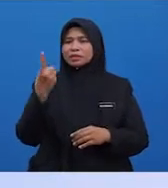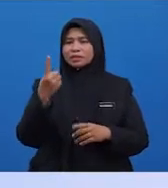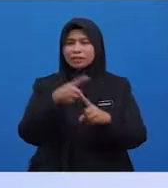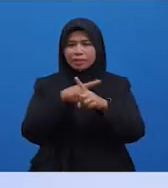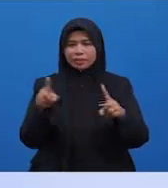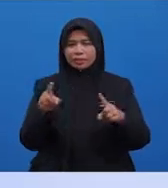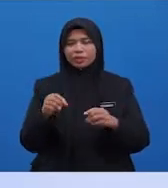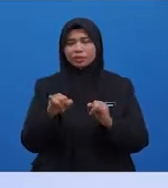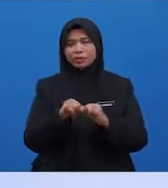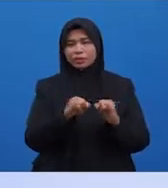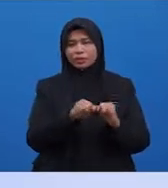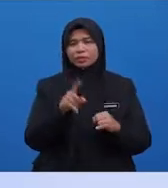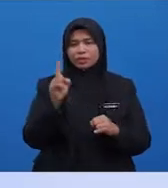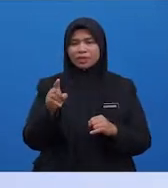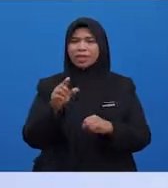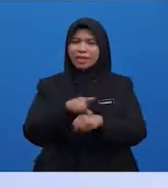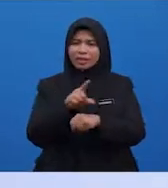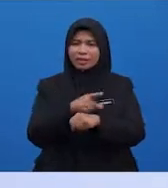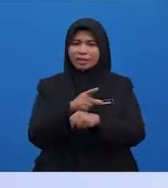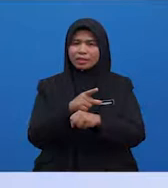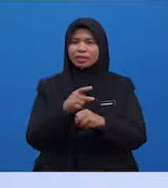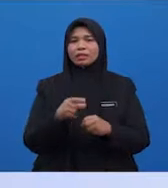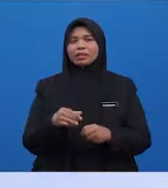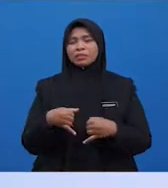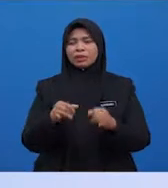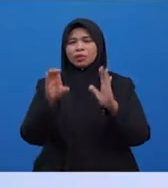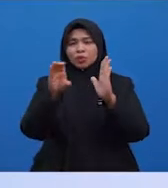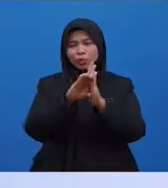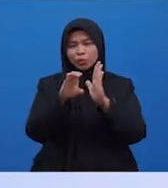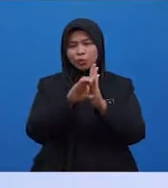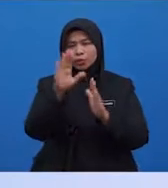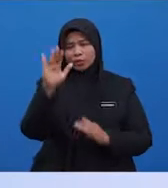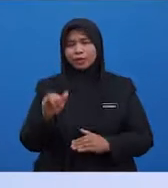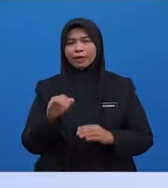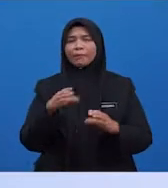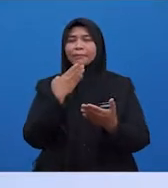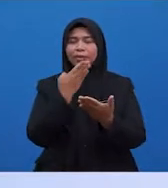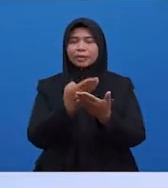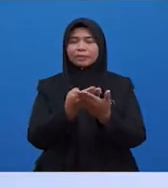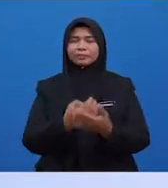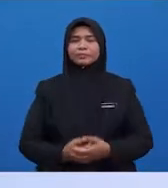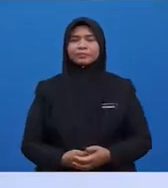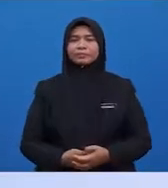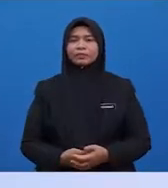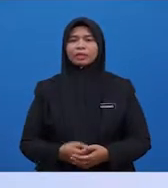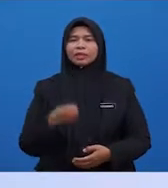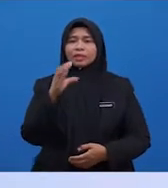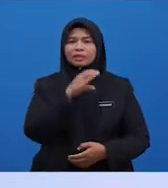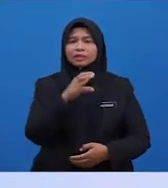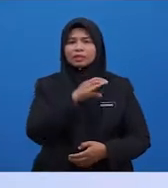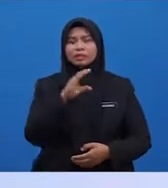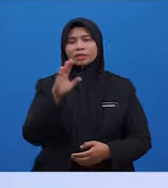tetapi juga secara praktikal melalui contoh-contoh yang baik. Ciri-ciri